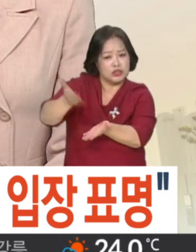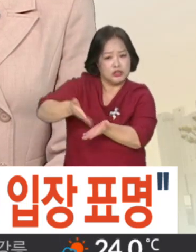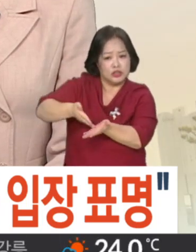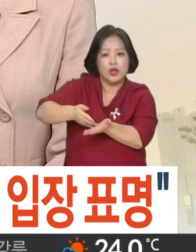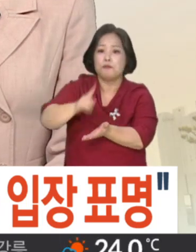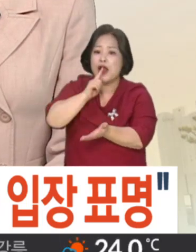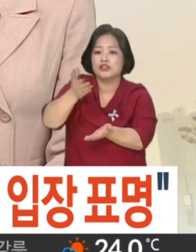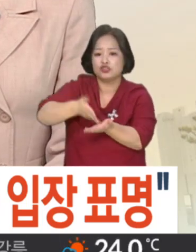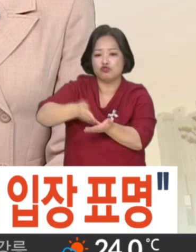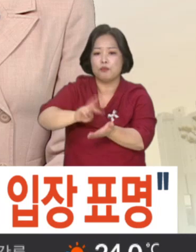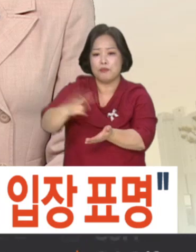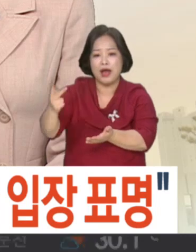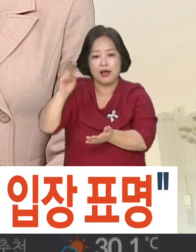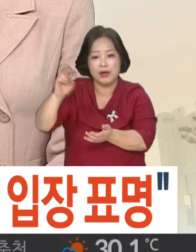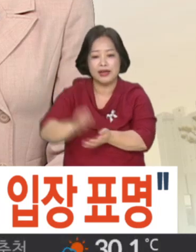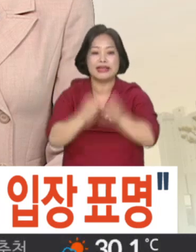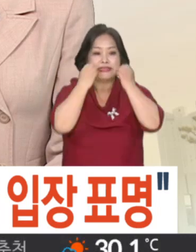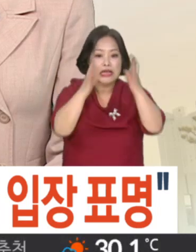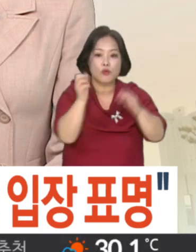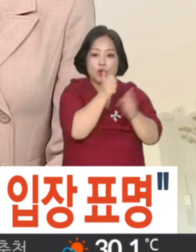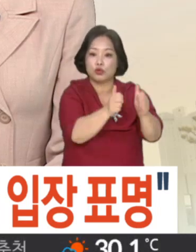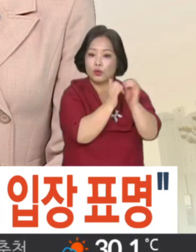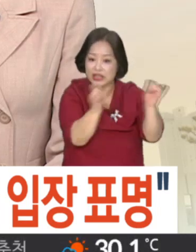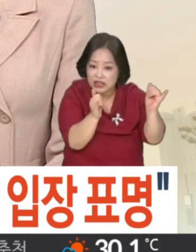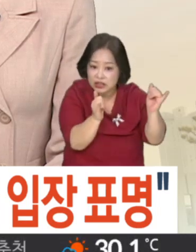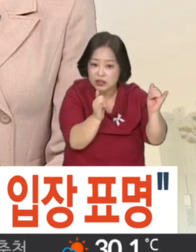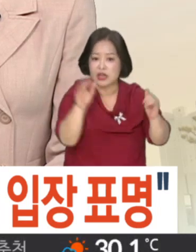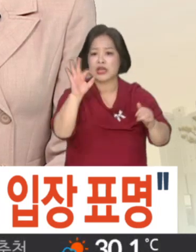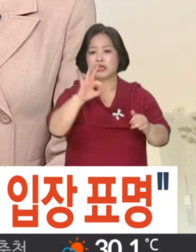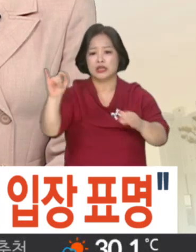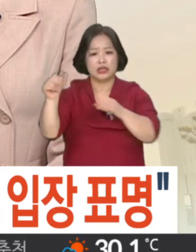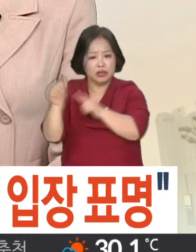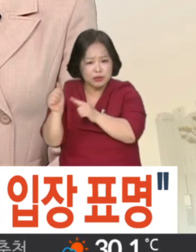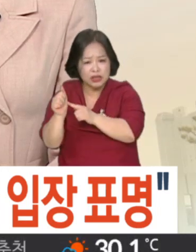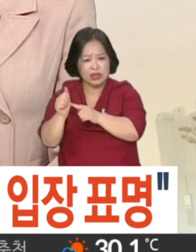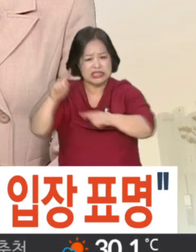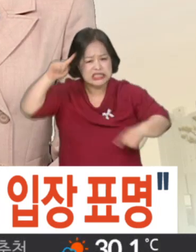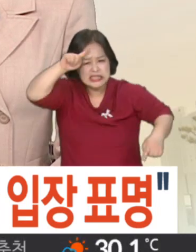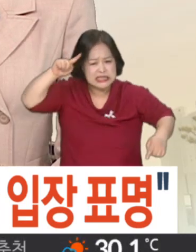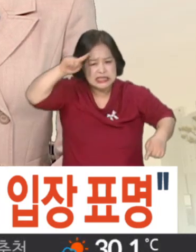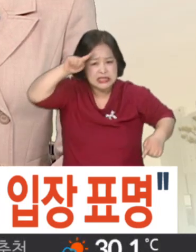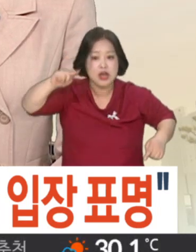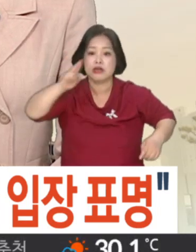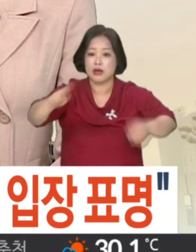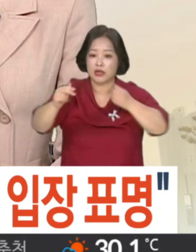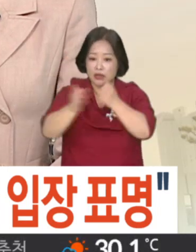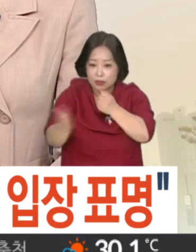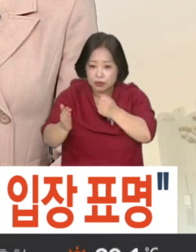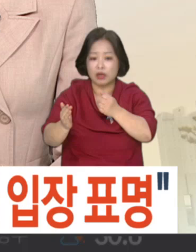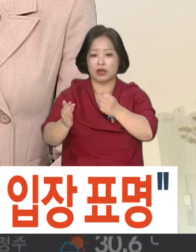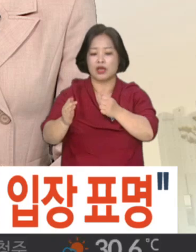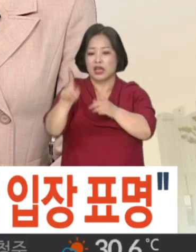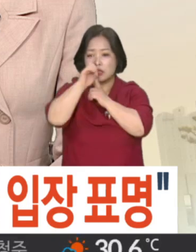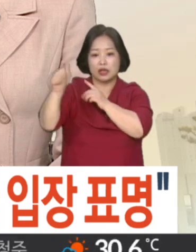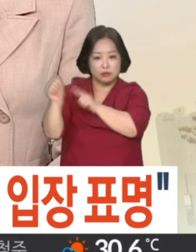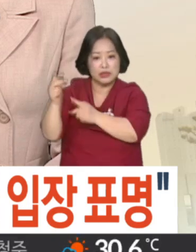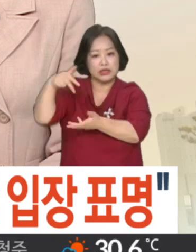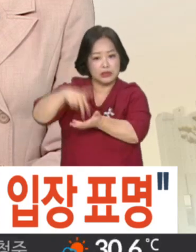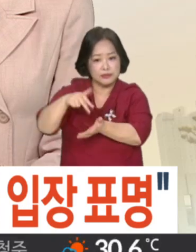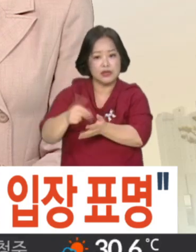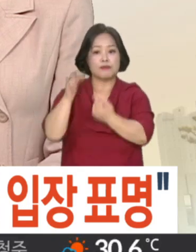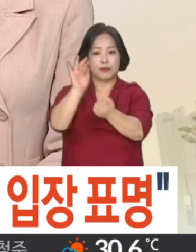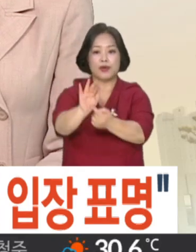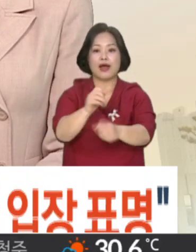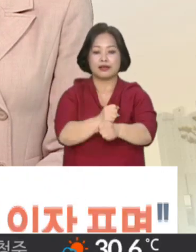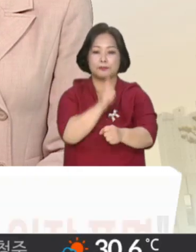나왔습니다 이전 부지사에 새 변호인은 극심한 스트레스 상황에서 한 진술이라며 조만간 입장표명이 있을 것이라고